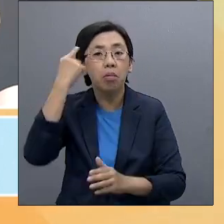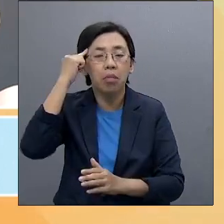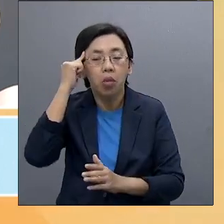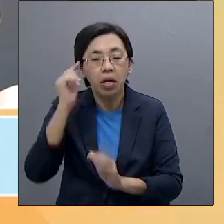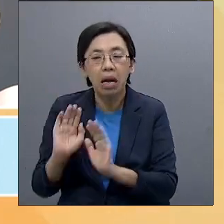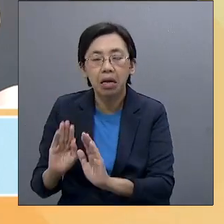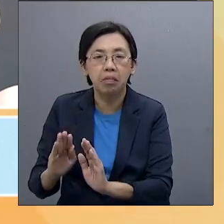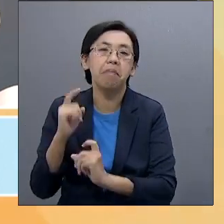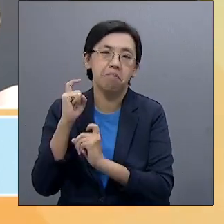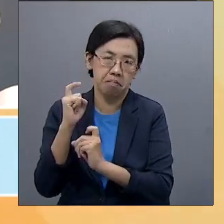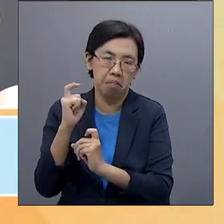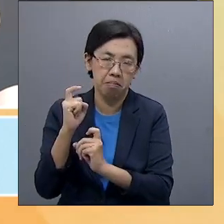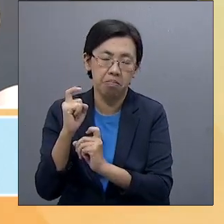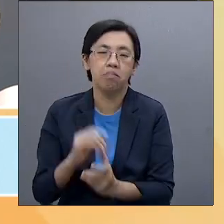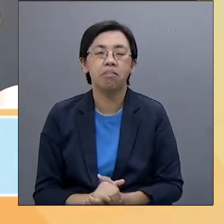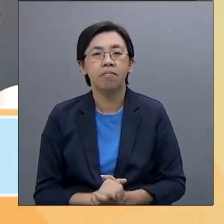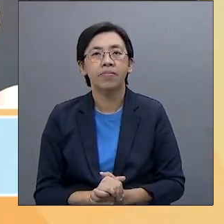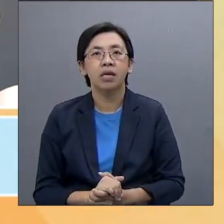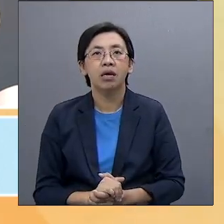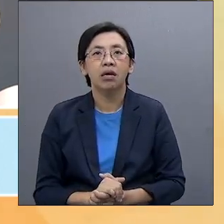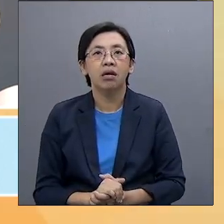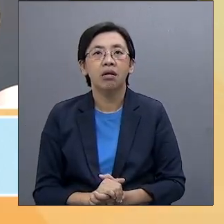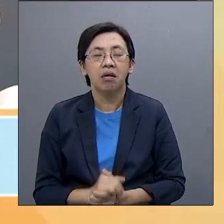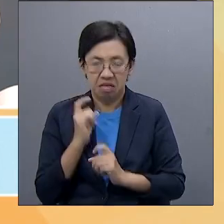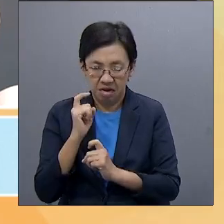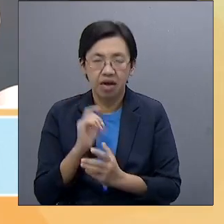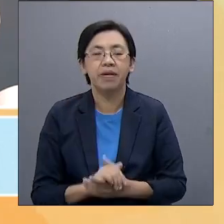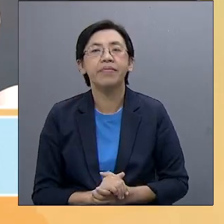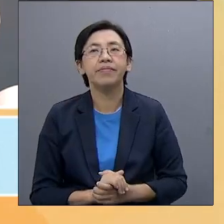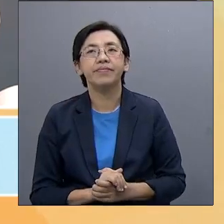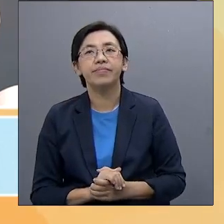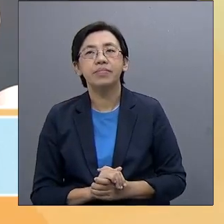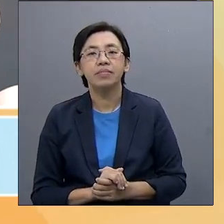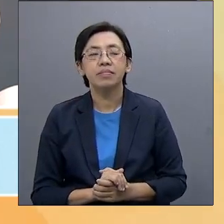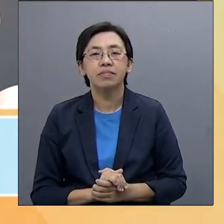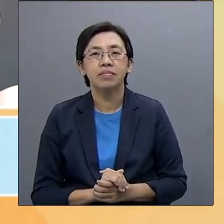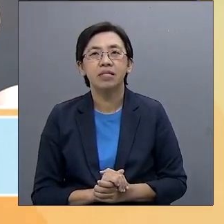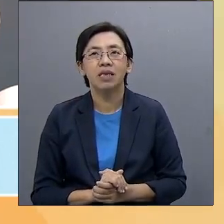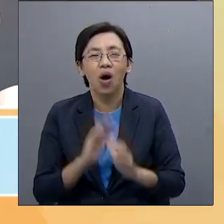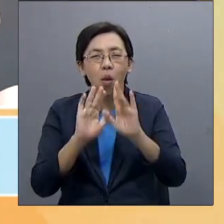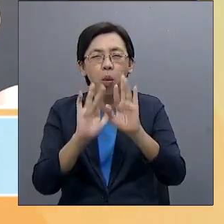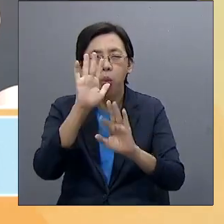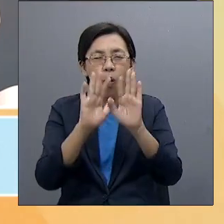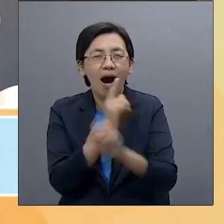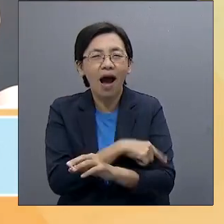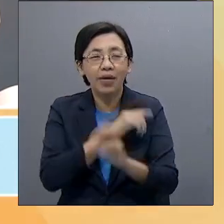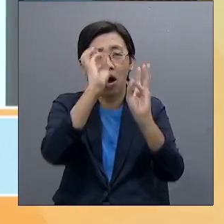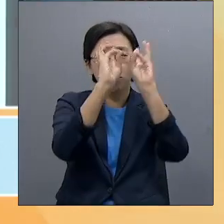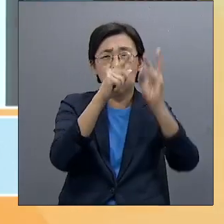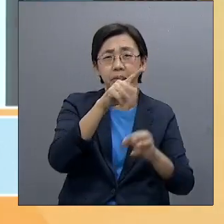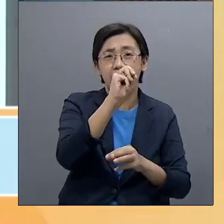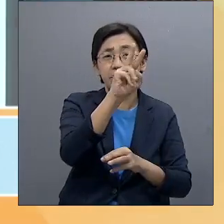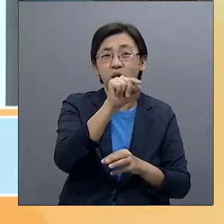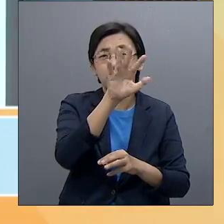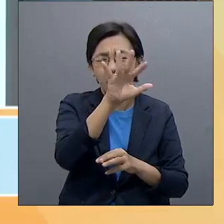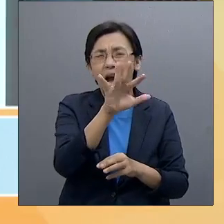นะคุณมีความเสี่ยงทีเดียวเสี่ยงมันเลยครับ นะคะหมอกจางๆแล้วควันบางทีควันนอกจาก PM 2.5 ต้องระวัง คว ันไนโต